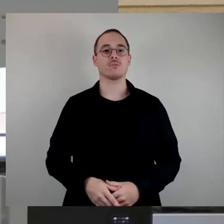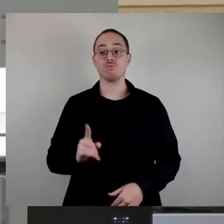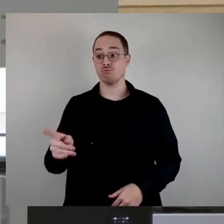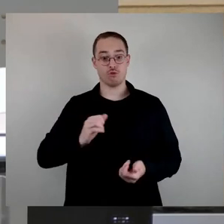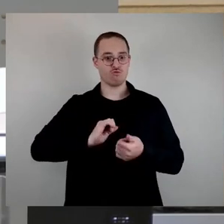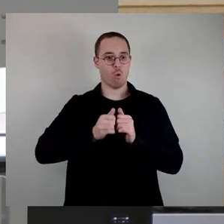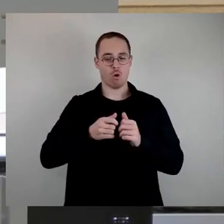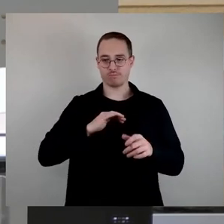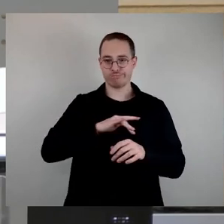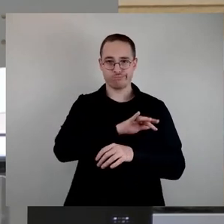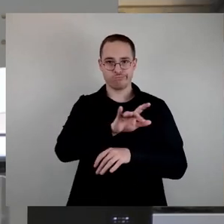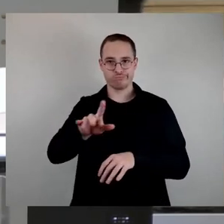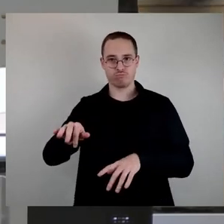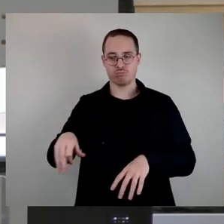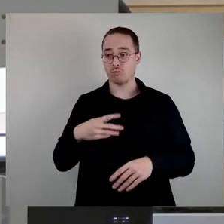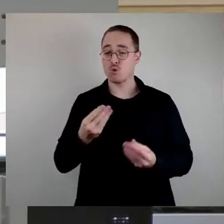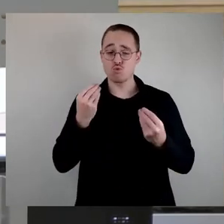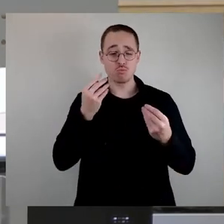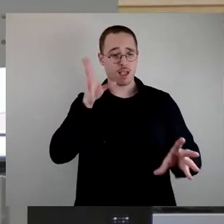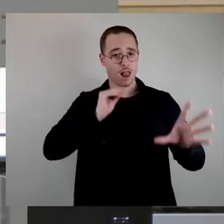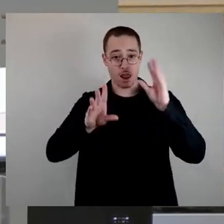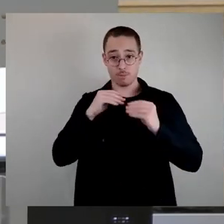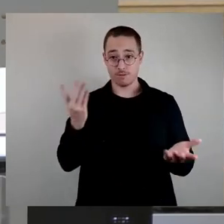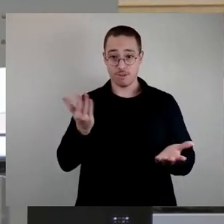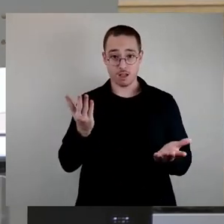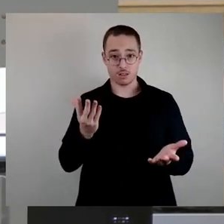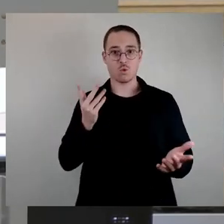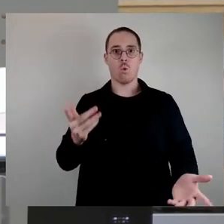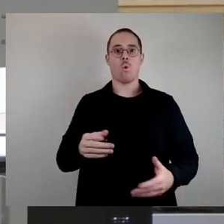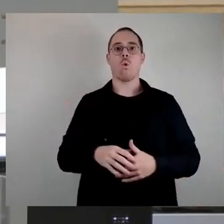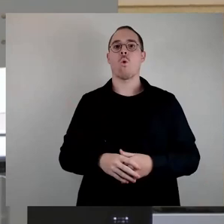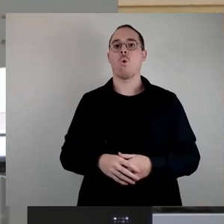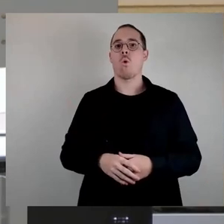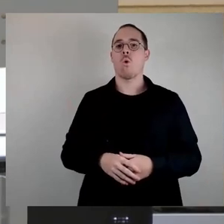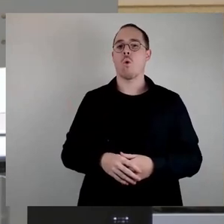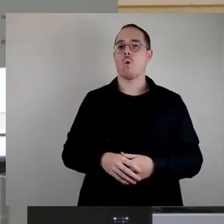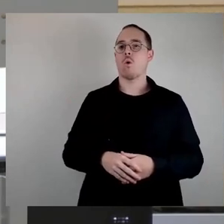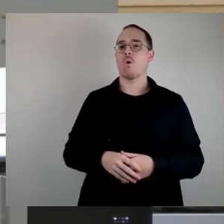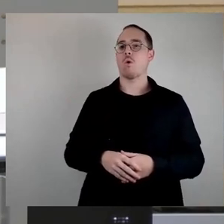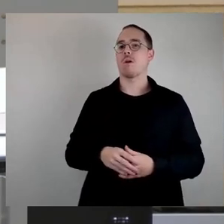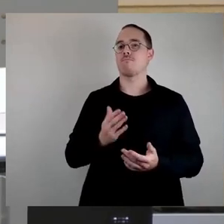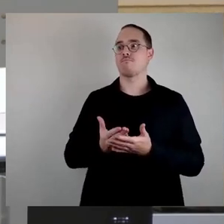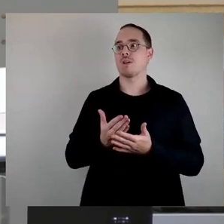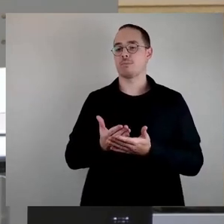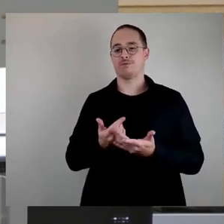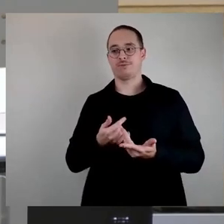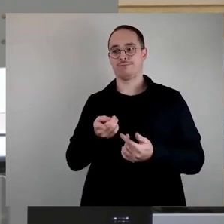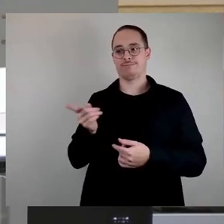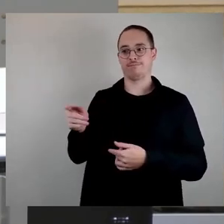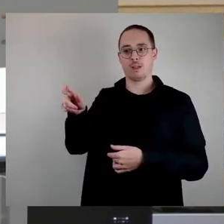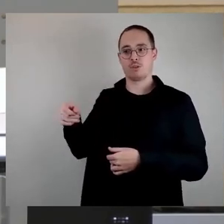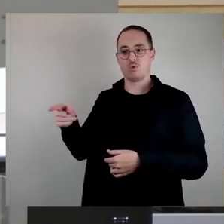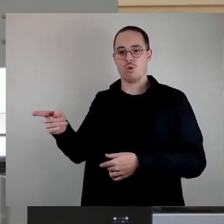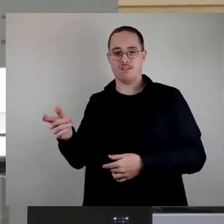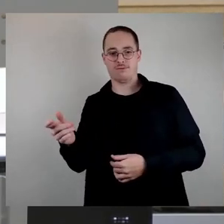den vielen Beteiligten gönnt der eine dem anderen eigentlich so das Schwarze unterm Fingernagel nicht, weil jeder meint, das, was